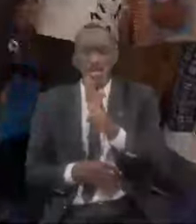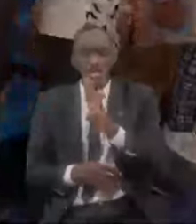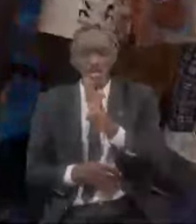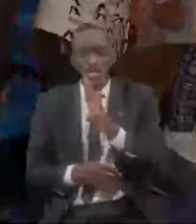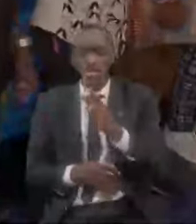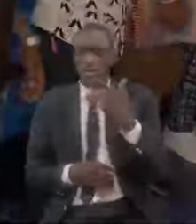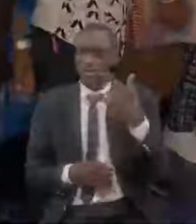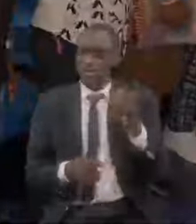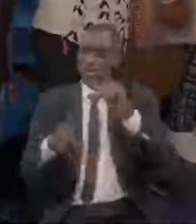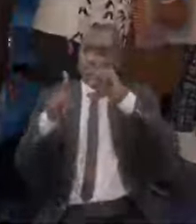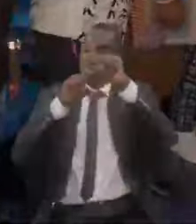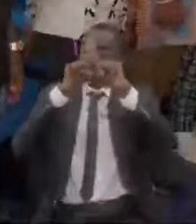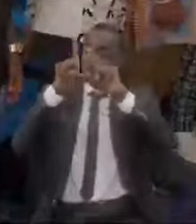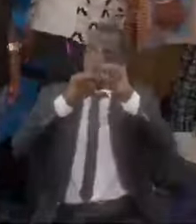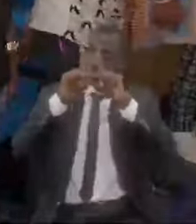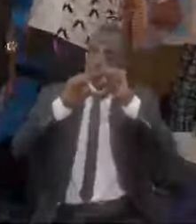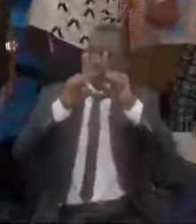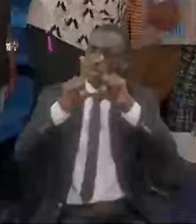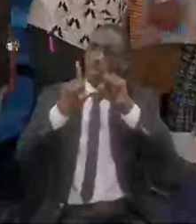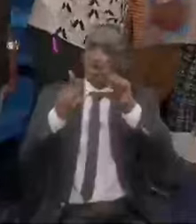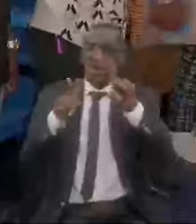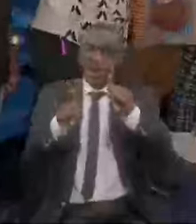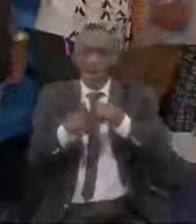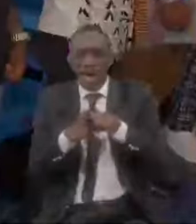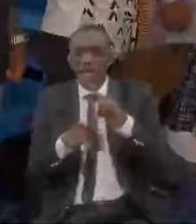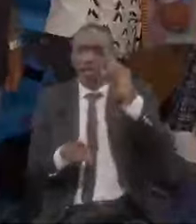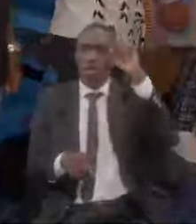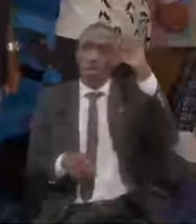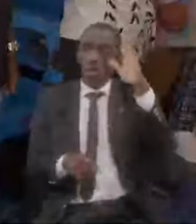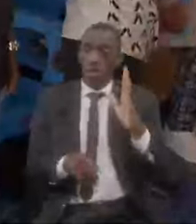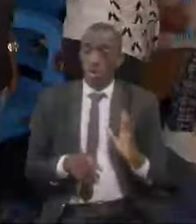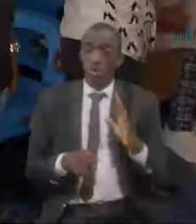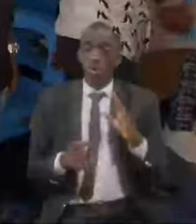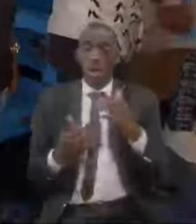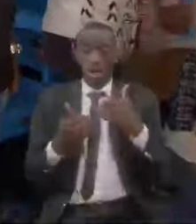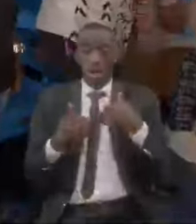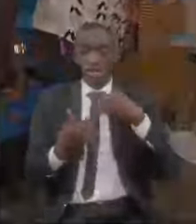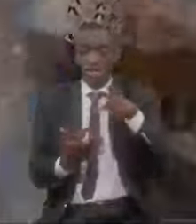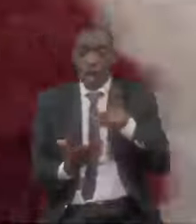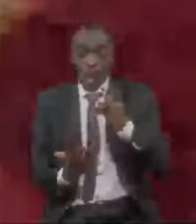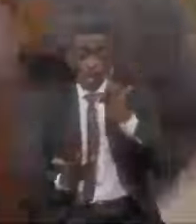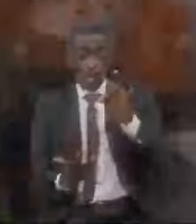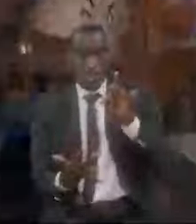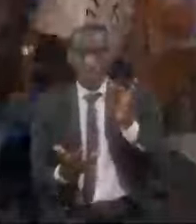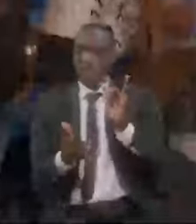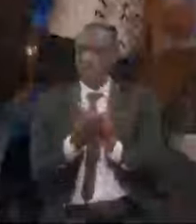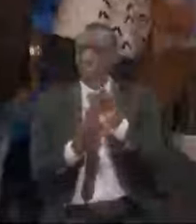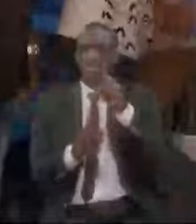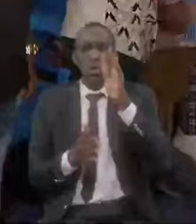d'être l'étoile que Dieu a établie pour que tu sois,